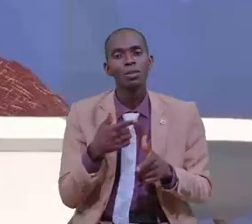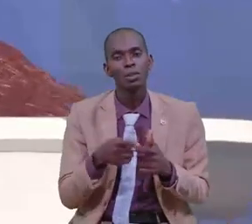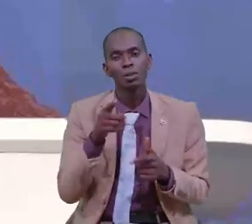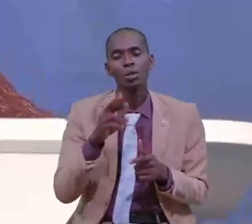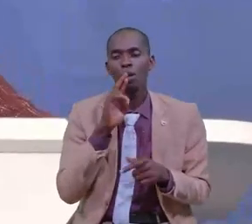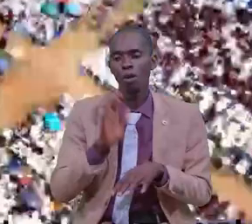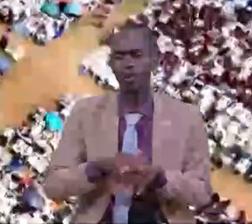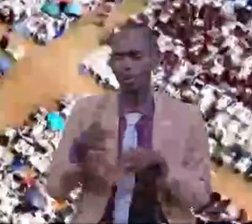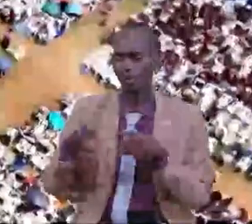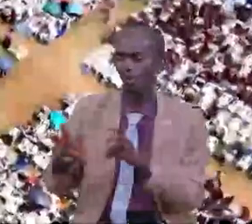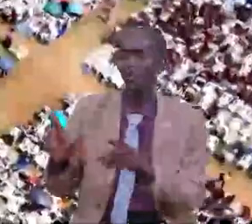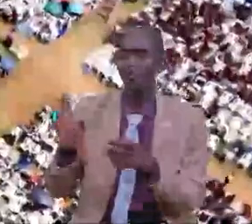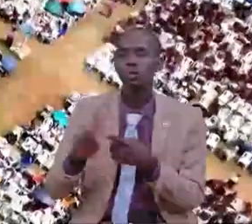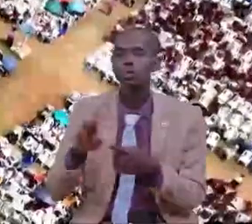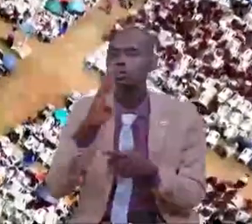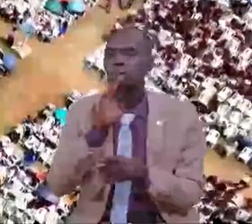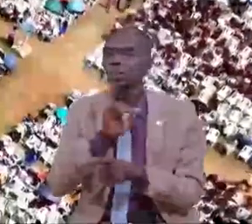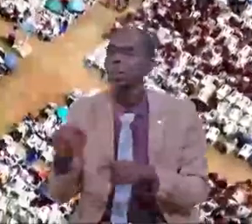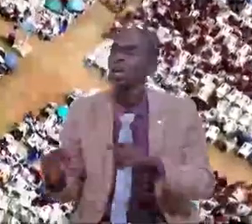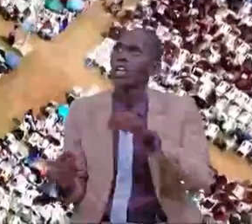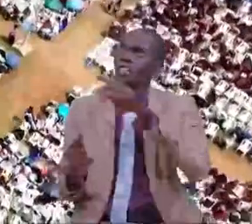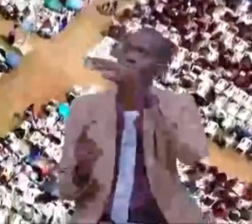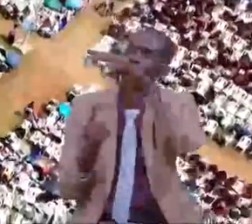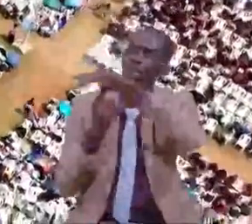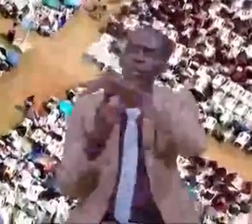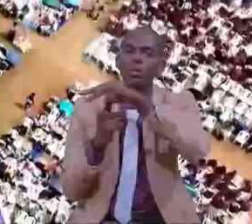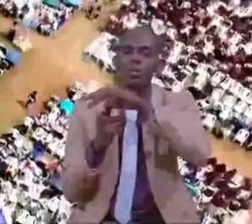tu es sur ton chemin pour être champion.